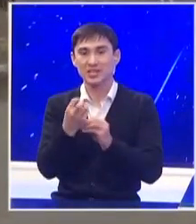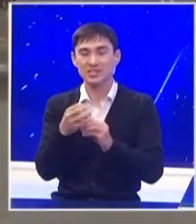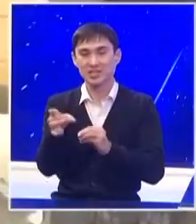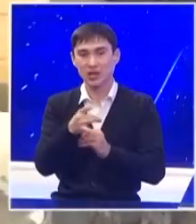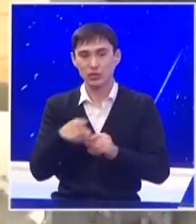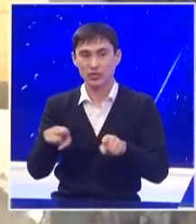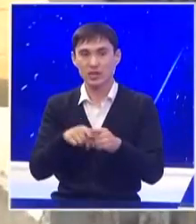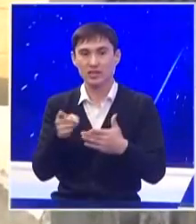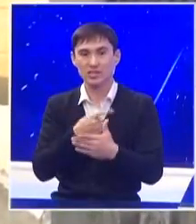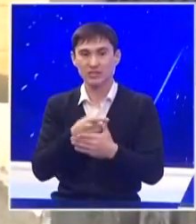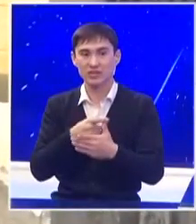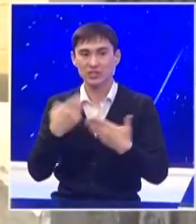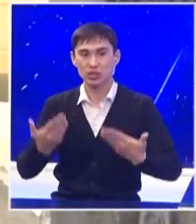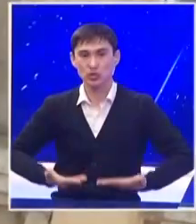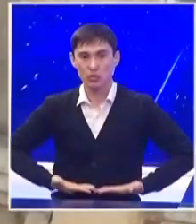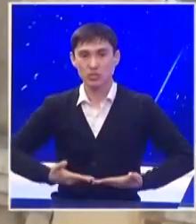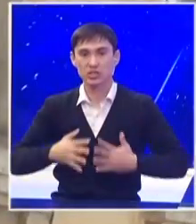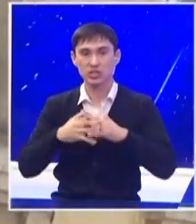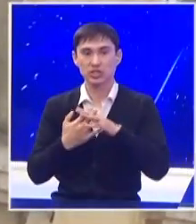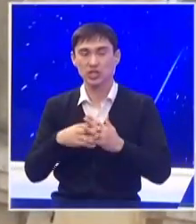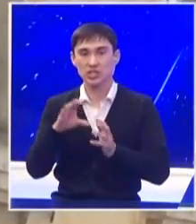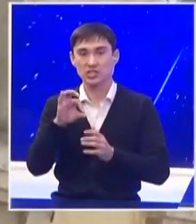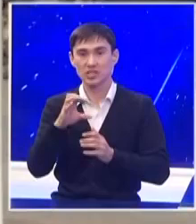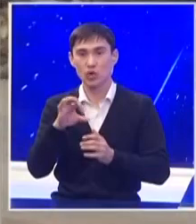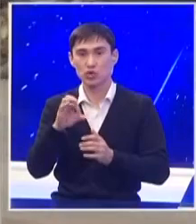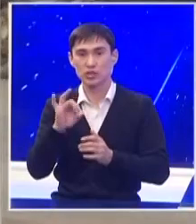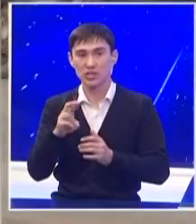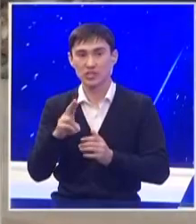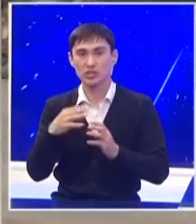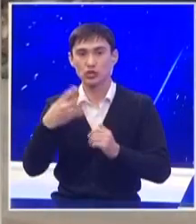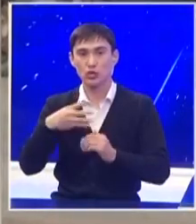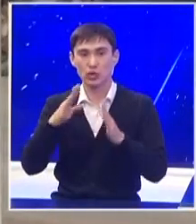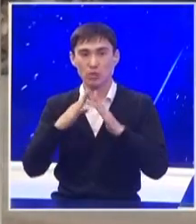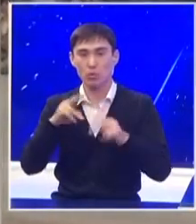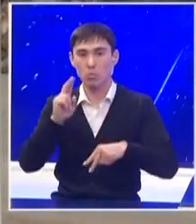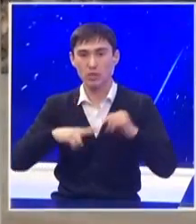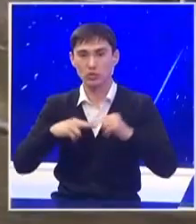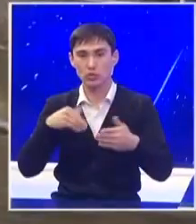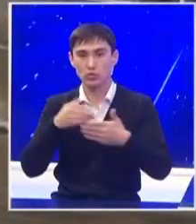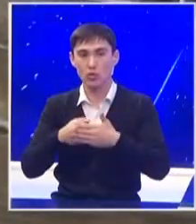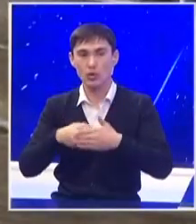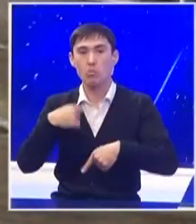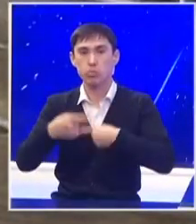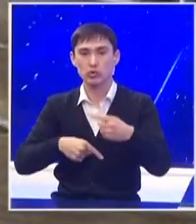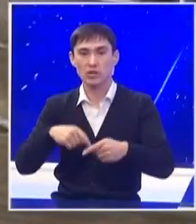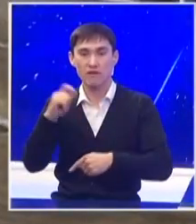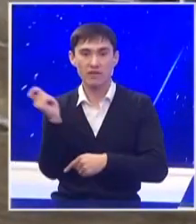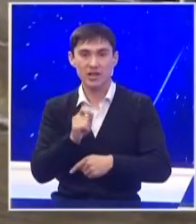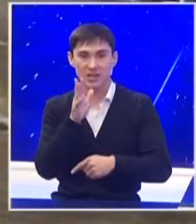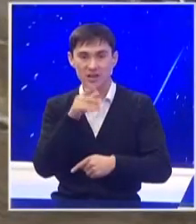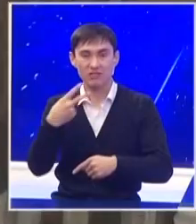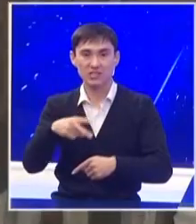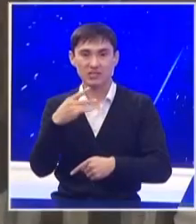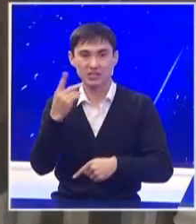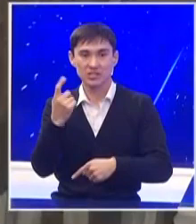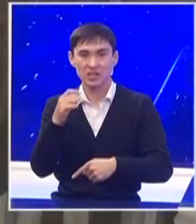так называют этот жилой массив жители поселка Сарыөзек. Здесь расположено около 40 домов, построенных до и после военных лет 20-го столетия.